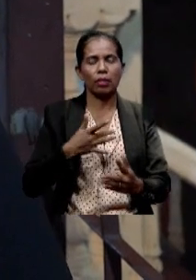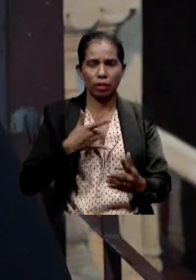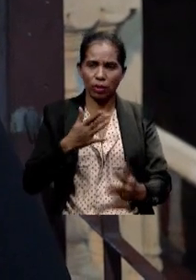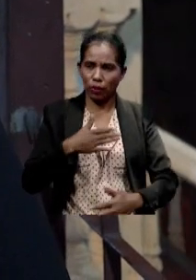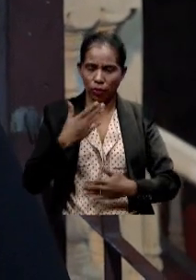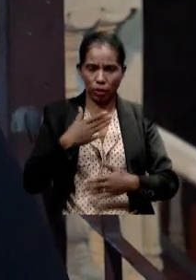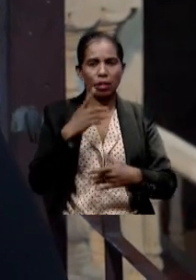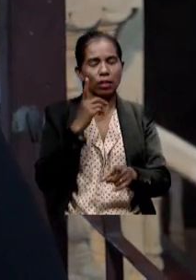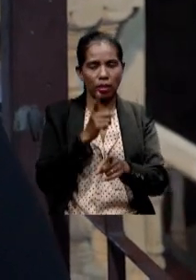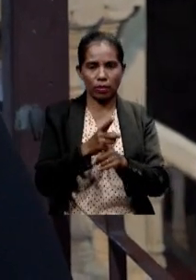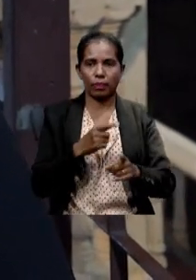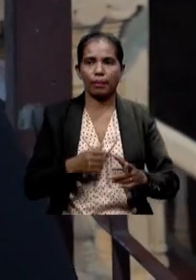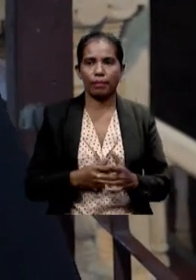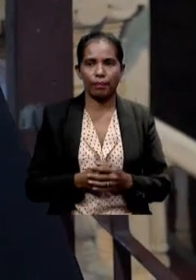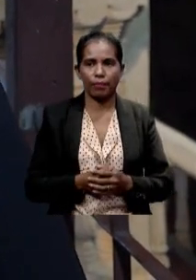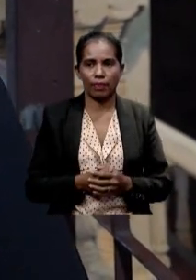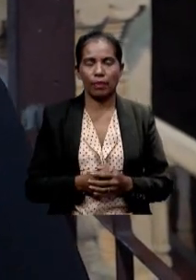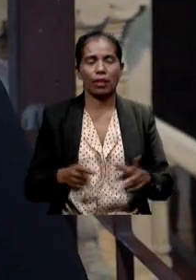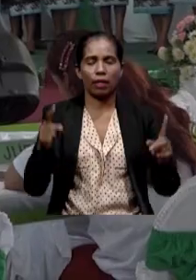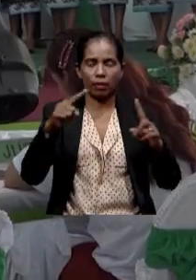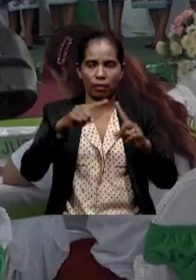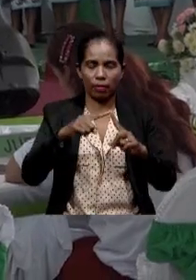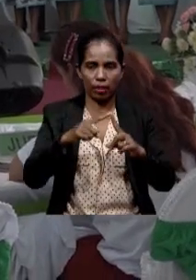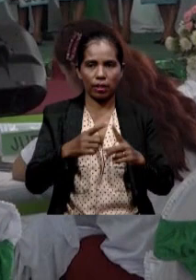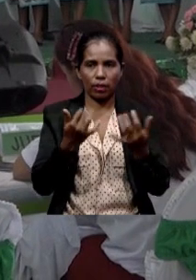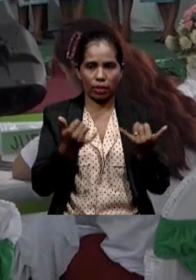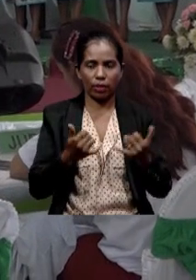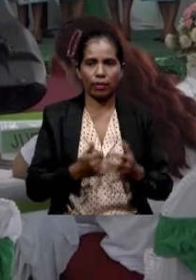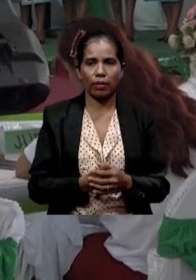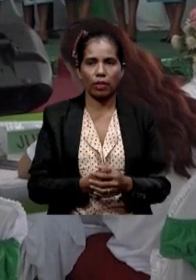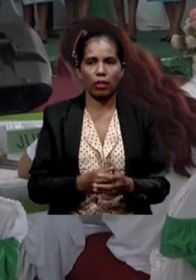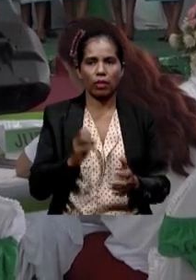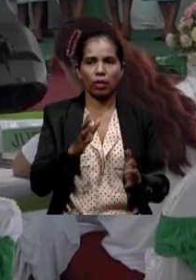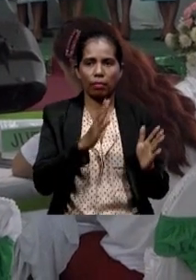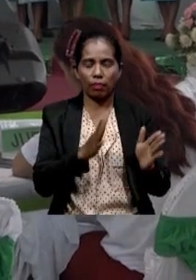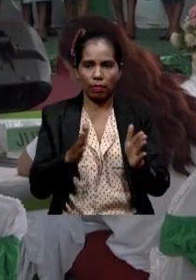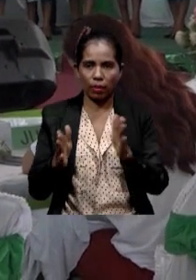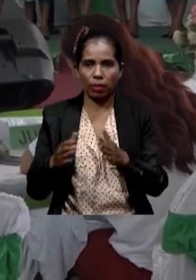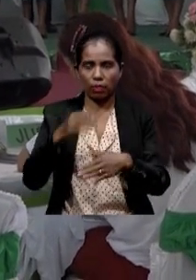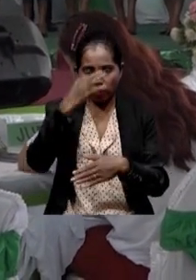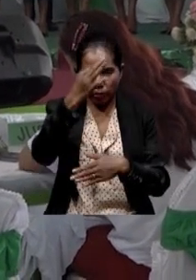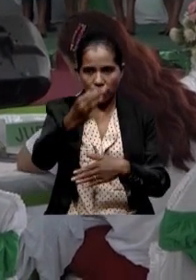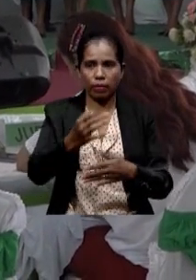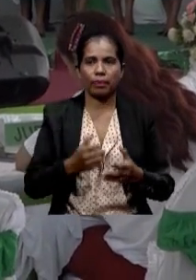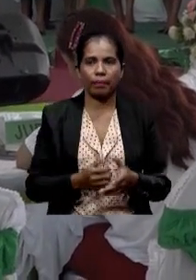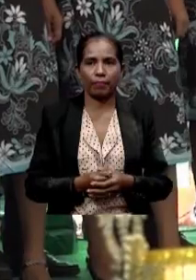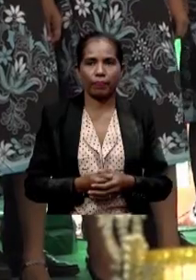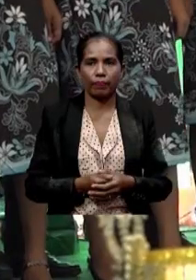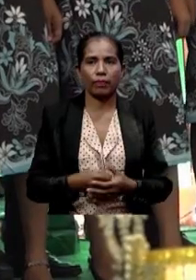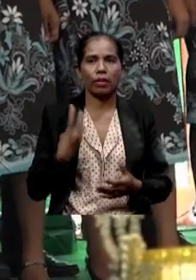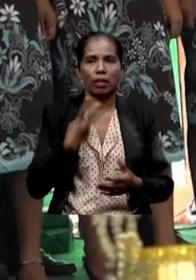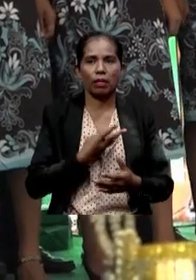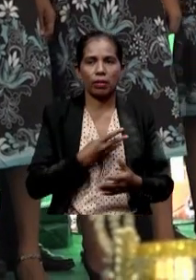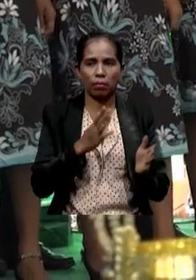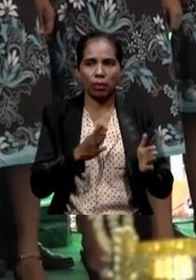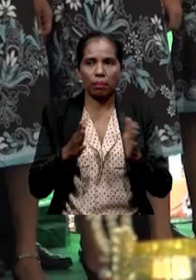konten di tebes ba iha eventu ida ne. Dia ba iha perpara saung ba ohin. Ami se prepara